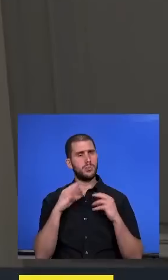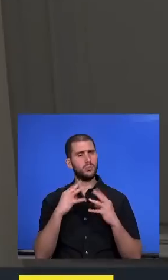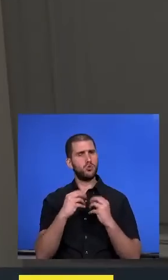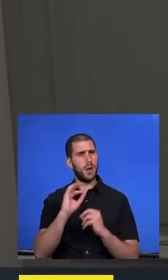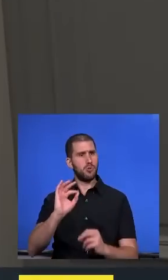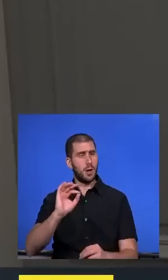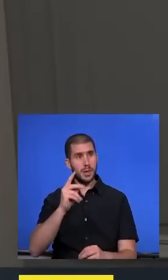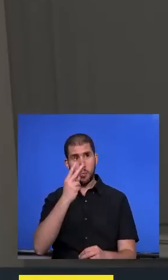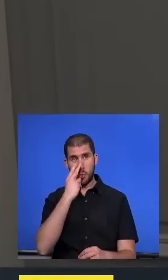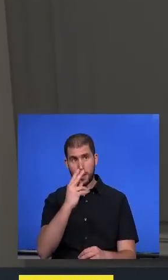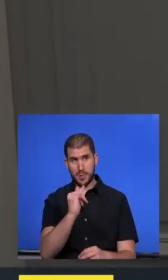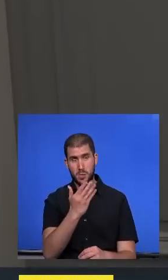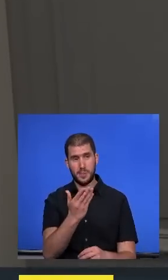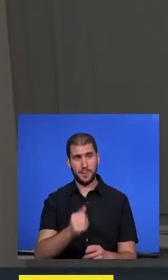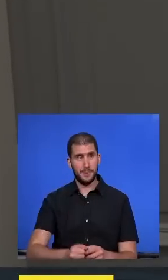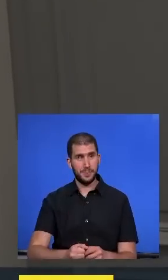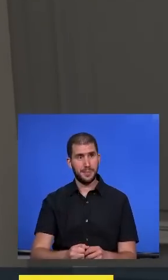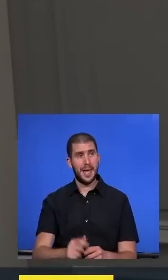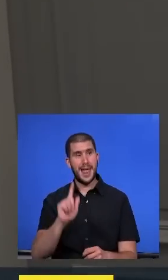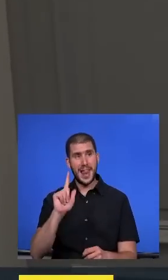see it, right? Liebe Mutti.